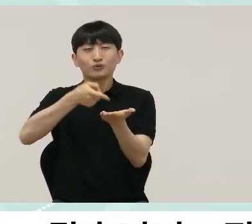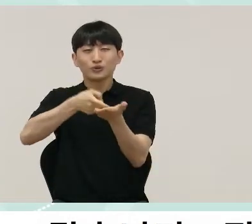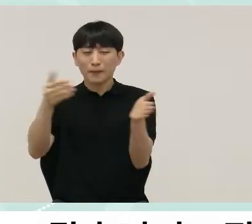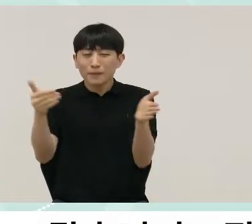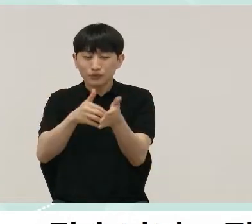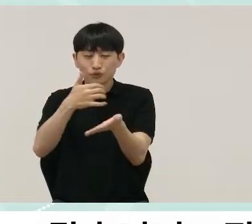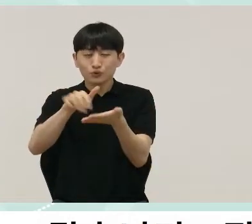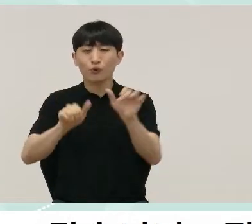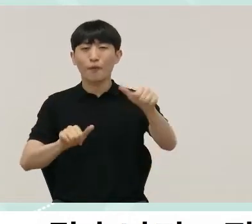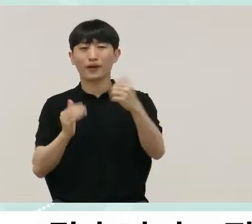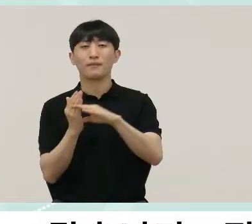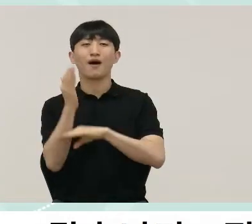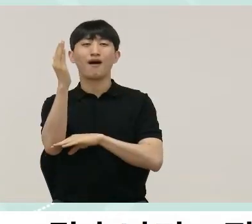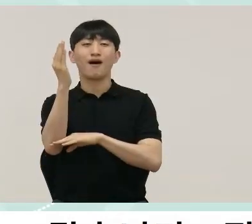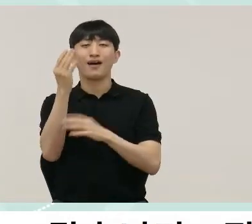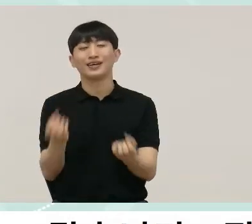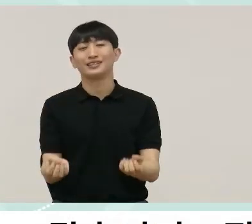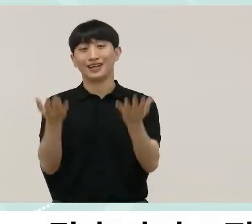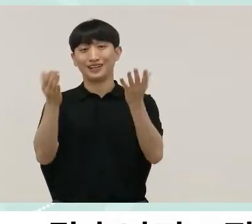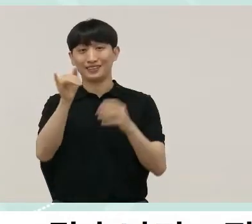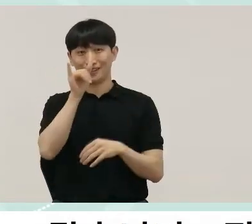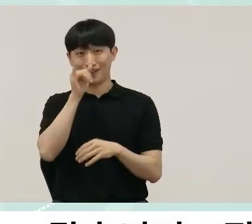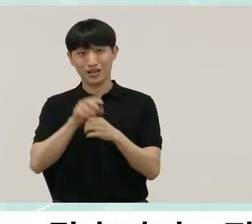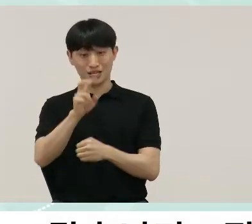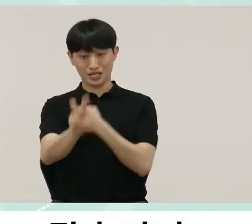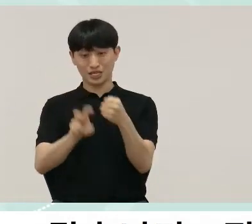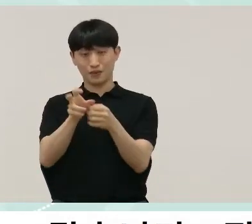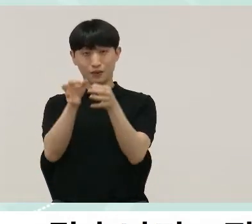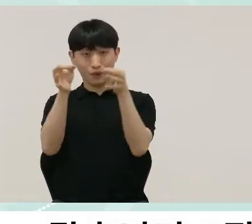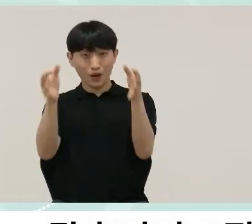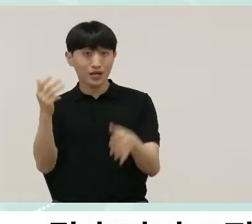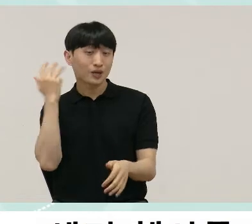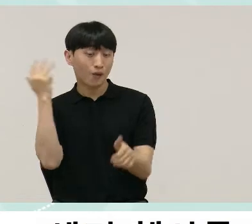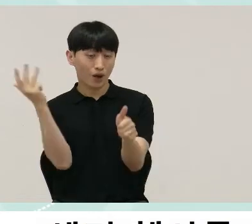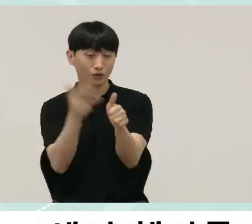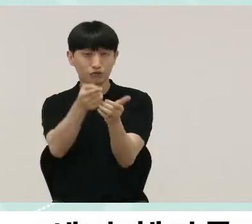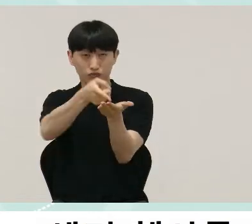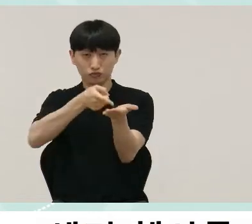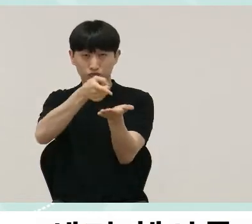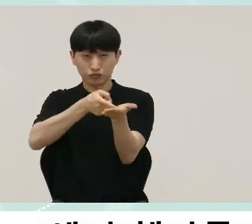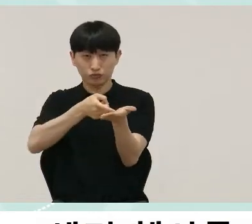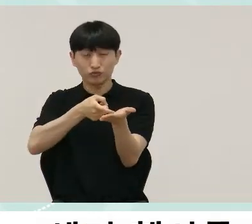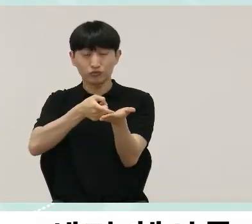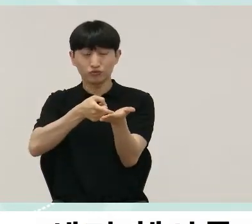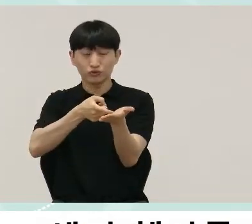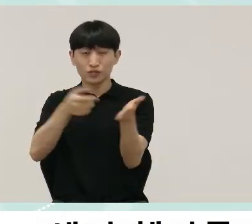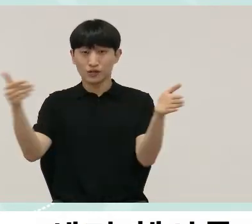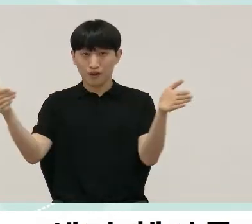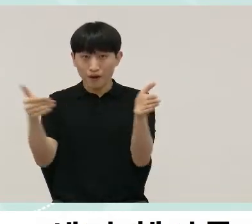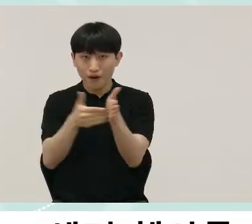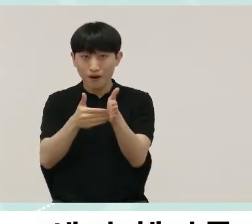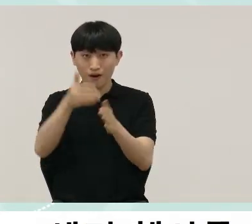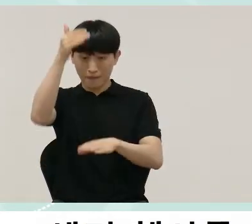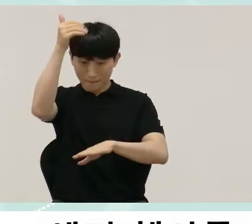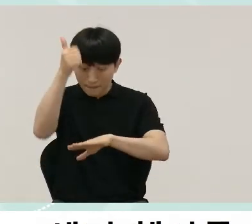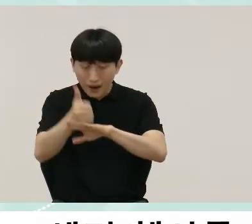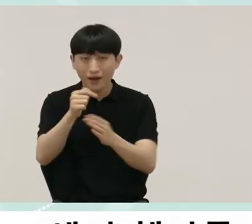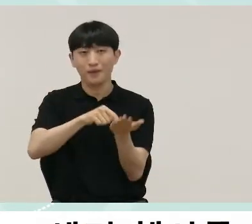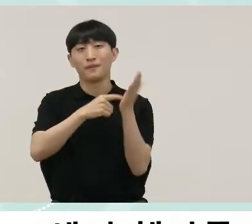진행했었습니다. 20년 동안 저희들이 인공화호 수술을 해왔던 결과물들을